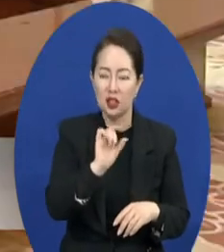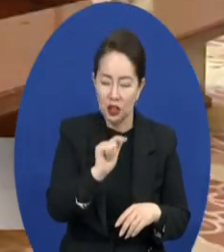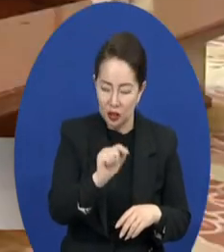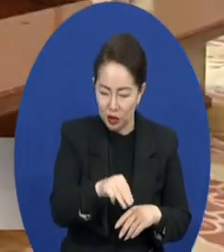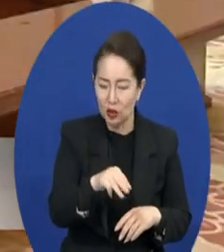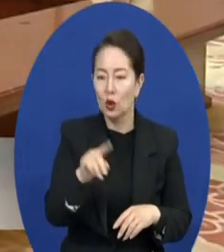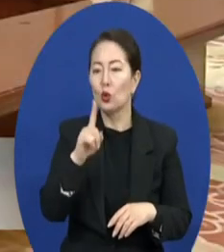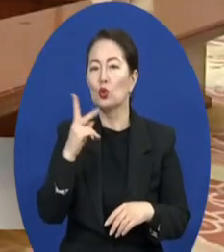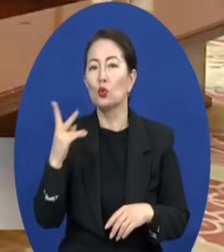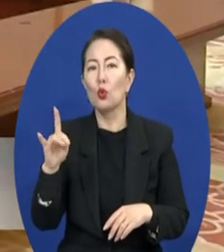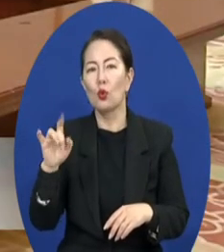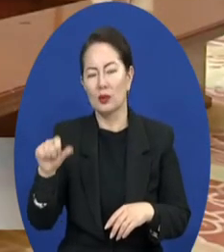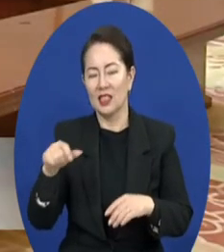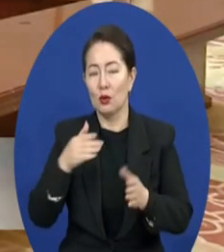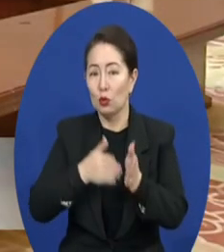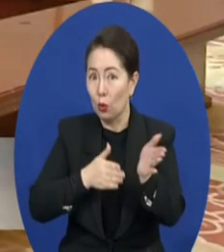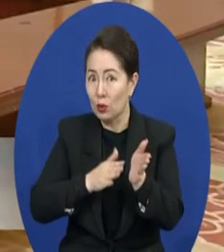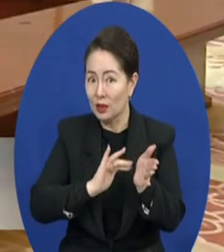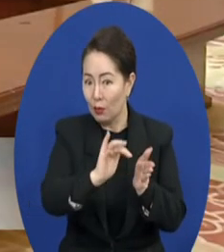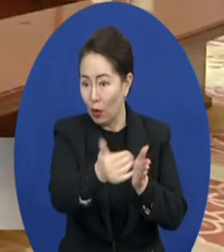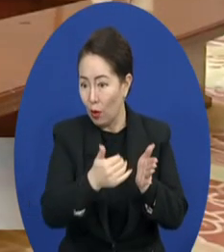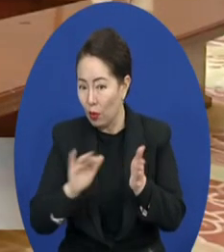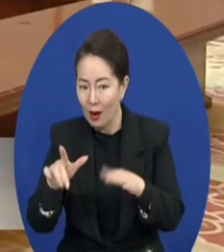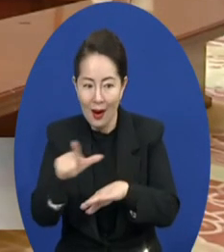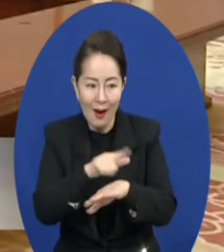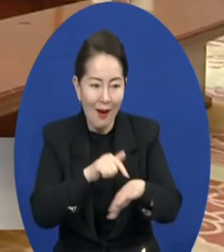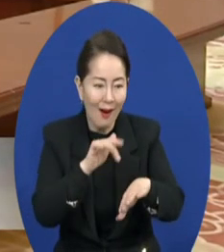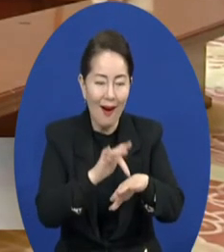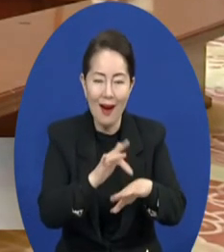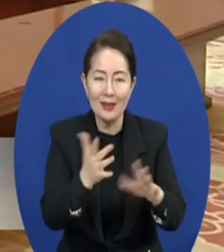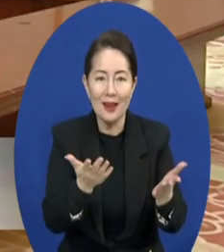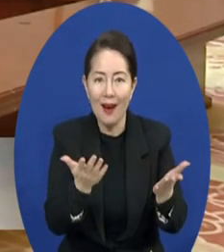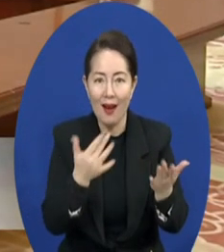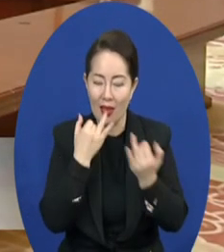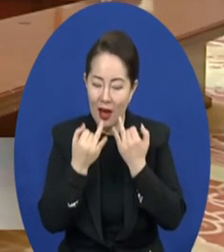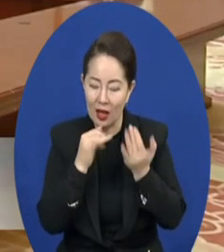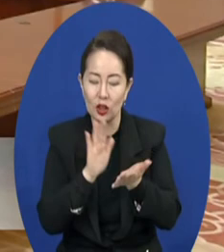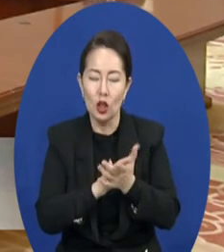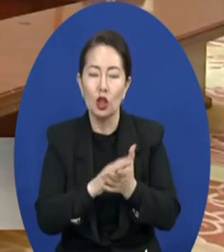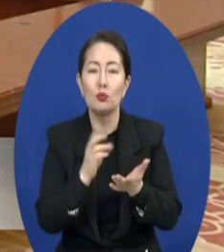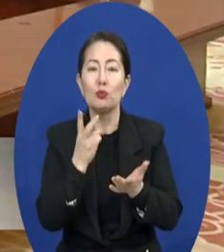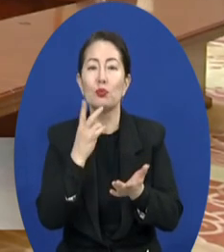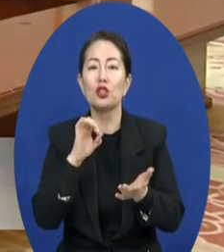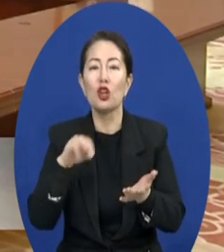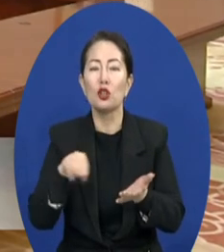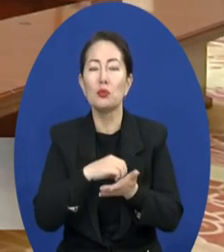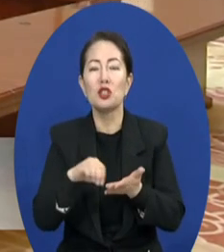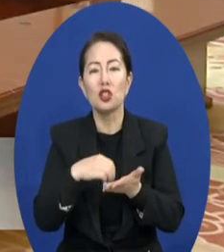хатавчмын төмөр замын хилийн шугам дайра өнгөрөх цэгийг харилцан тохиролцох тухай нот бичигчиг солилцсон байна.